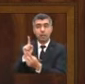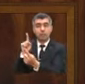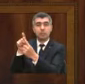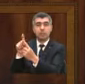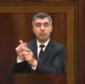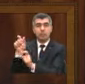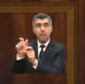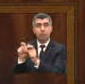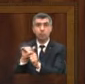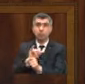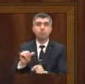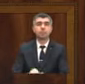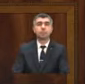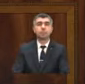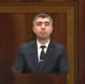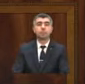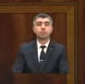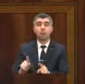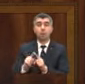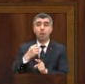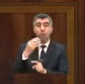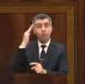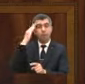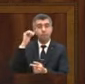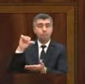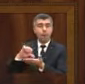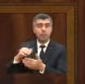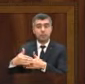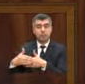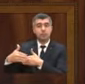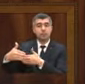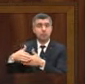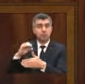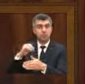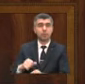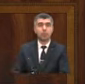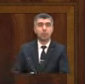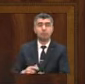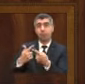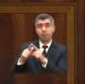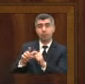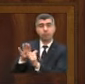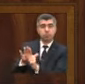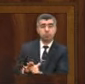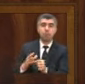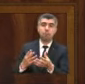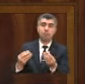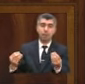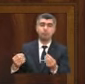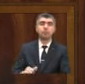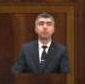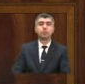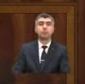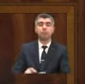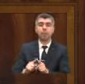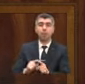عباد الله. وفي إقليم بولمان لهذه الحكومة والحكومات السابقة تعرضت للتهميش بما يكفي، فنحن ما